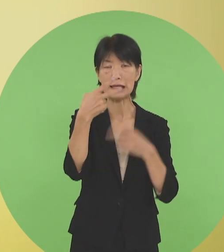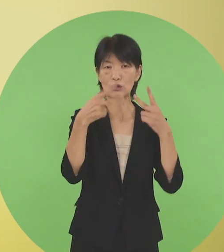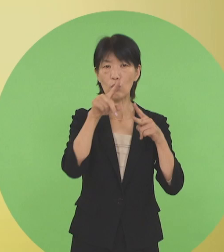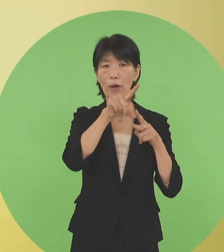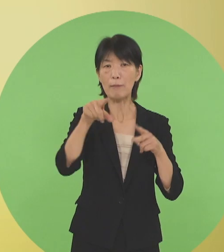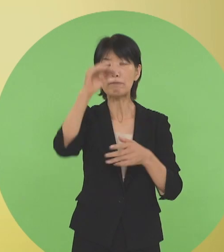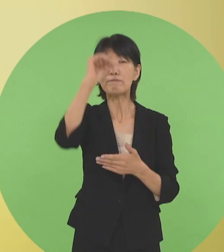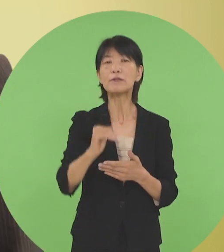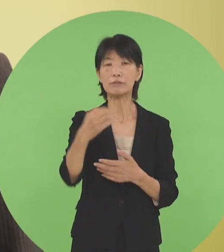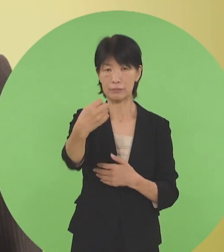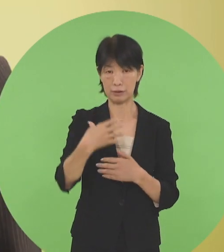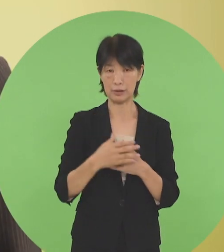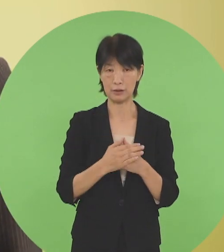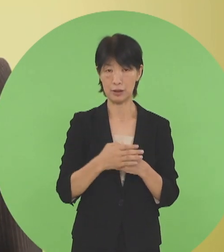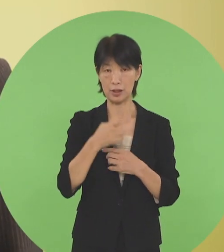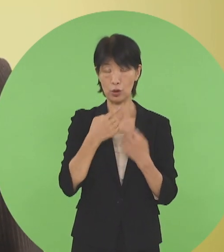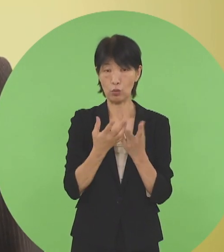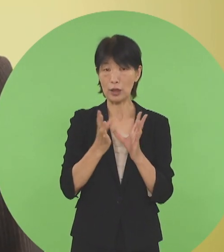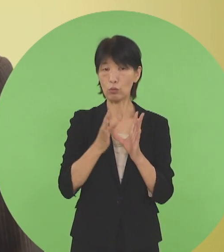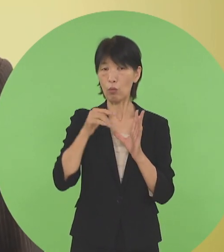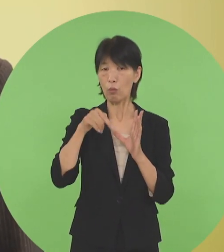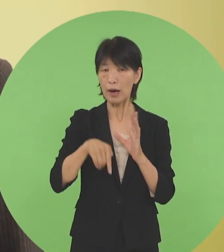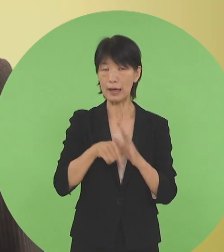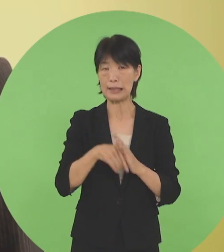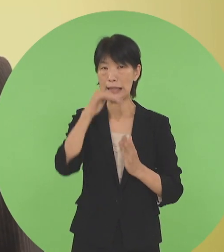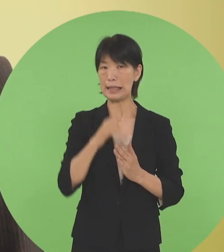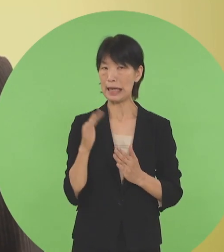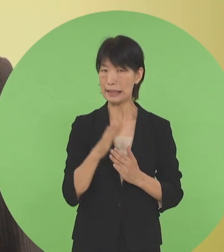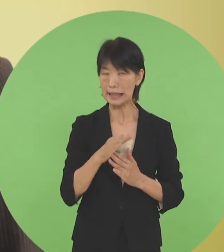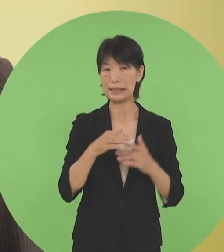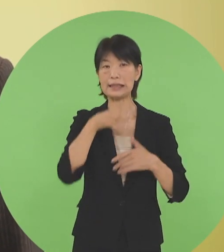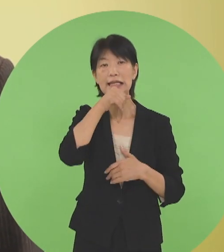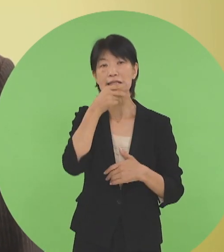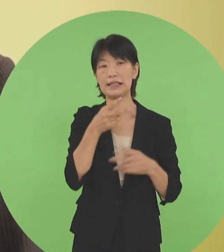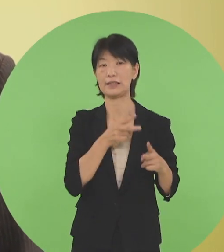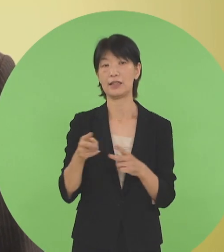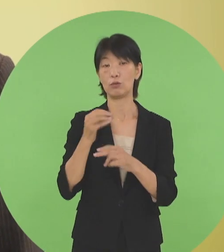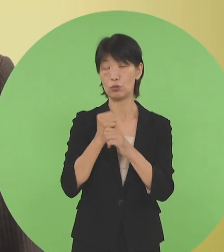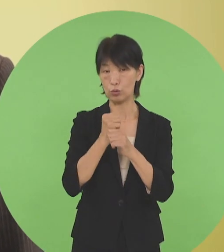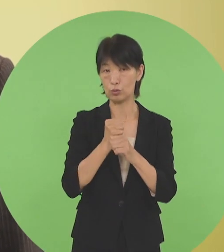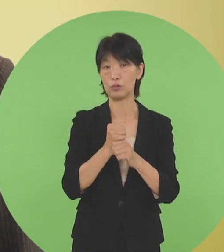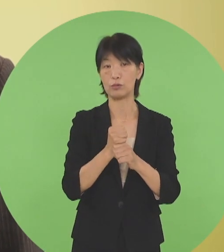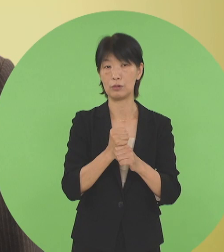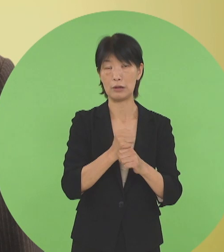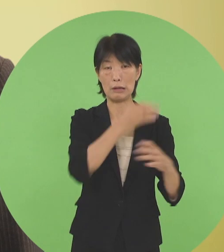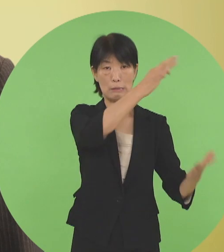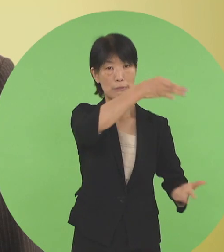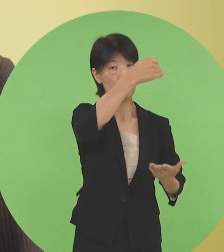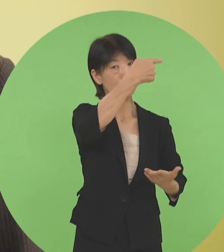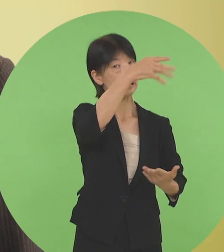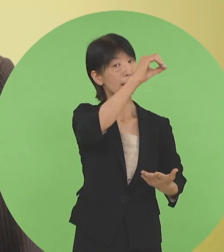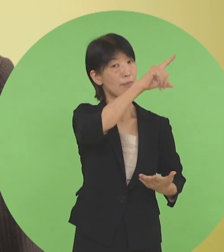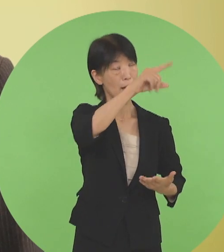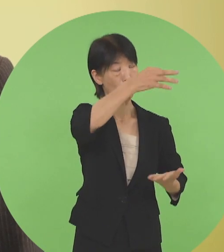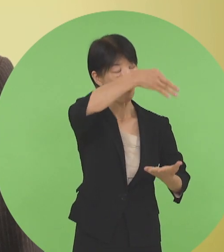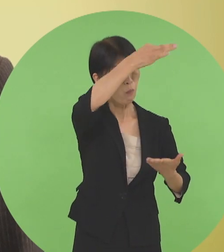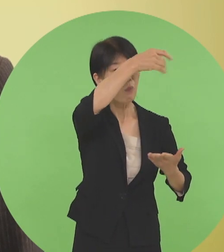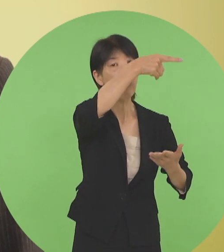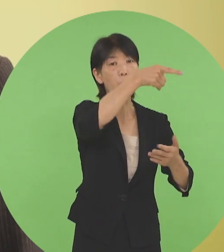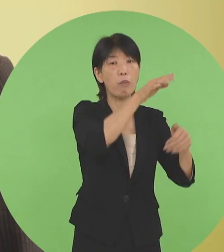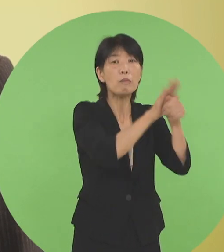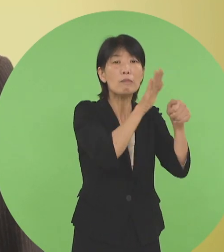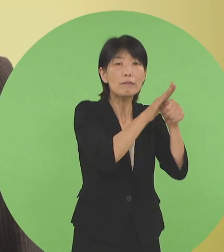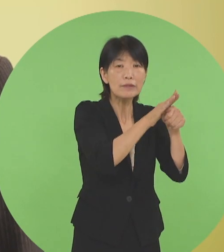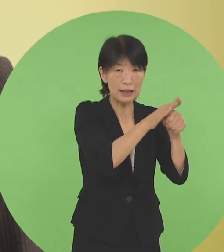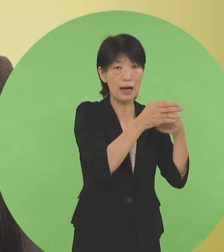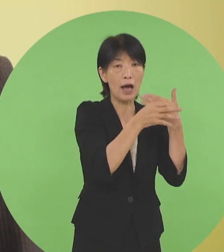ると言っています。日本共産党は減らない年金を作ります。年収1000万円を超える高額所得者優遇